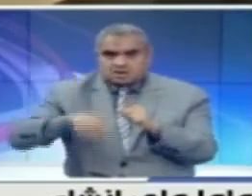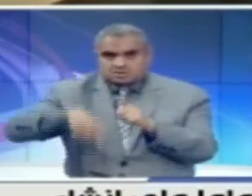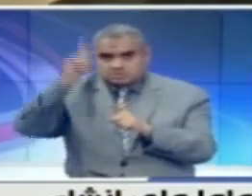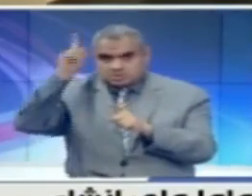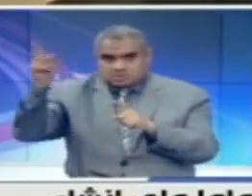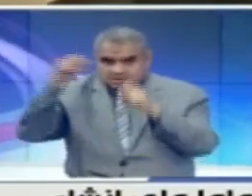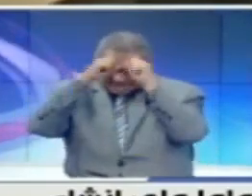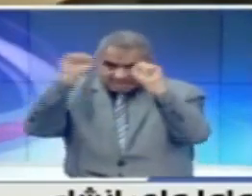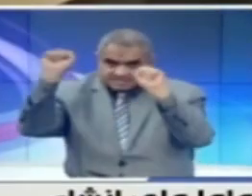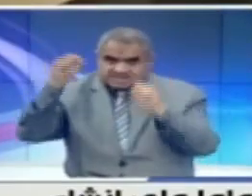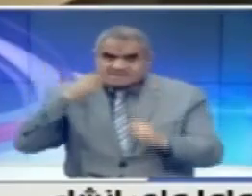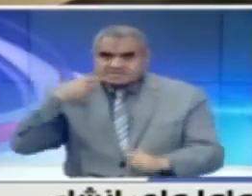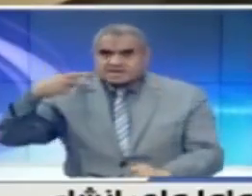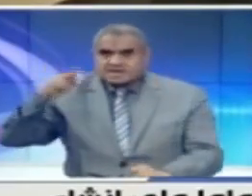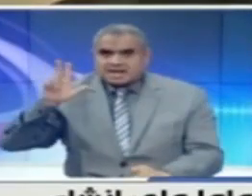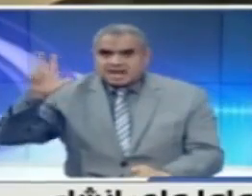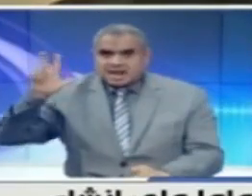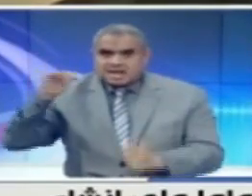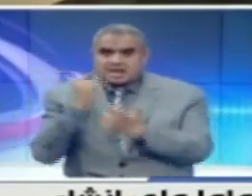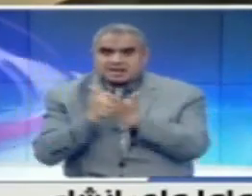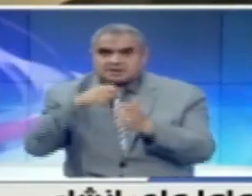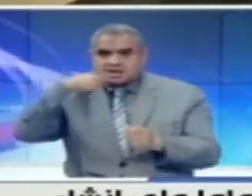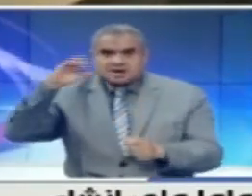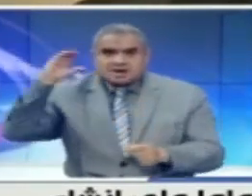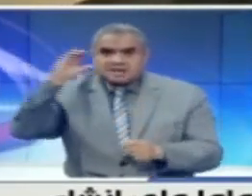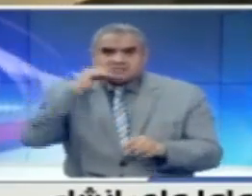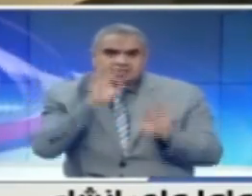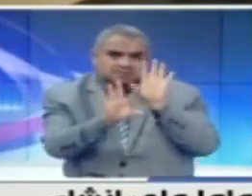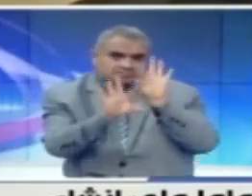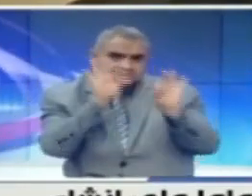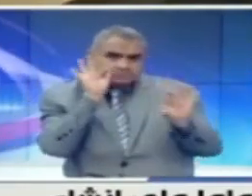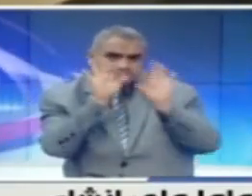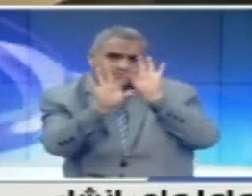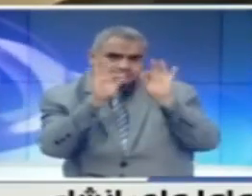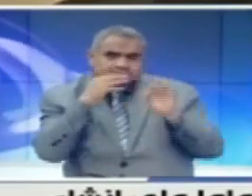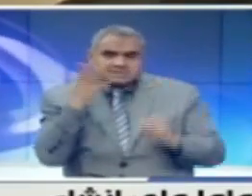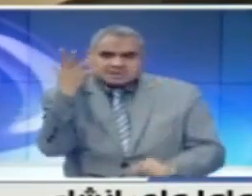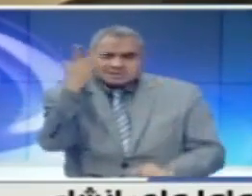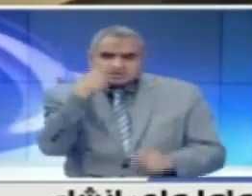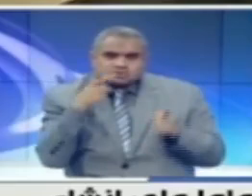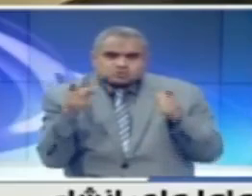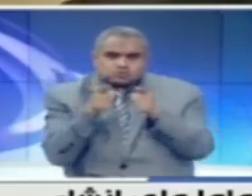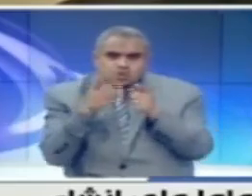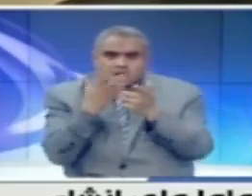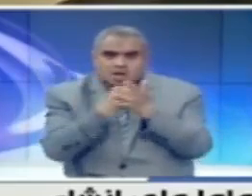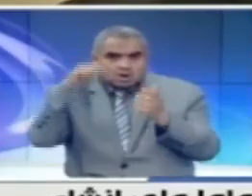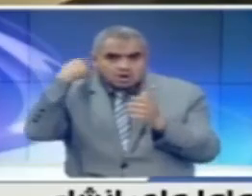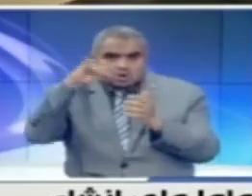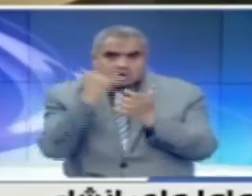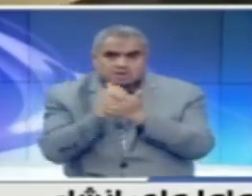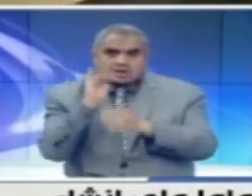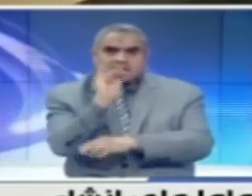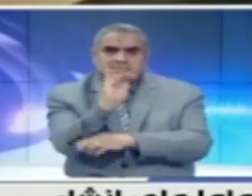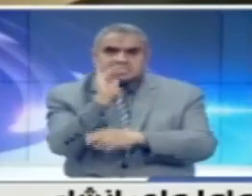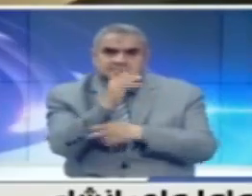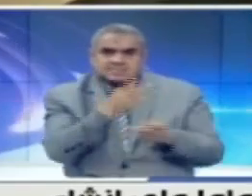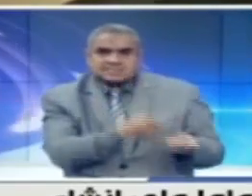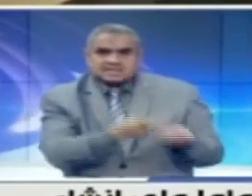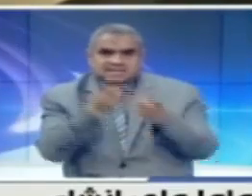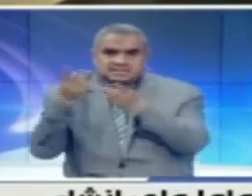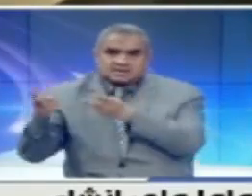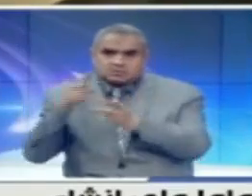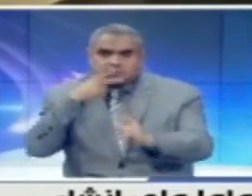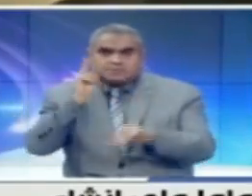السفير علاء يوسف أن الرئيس السيسي كان من بين عدد محدود جدا من رؤساء الدول الذين